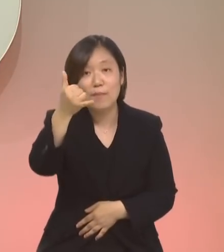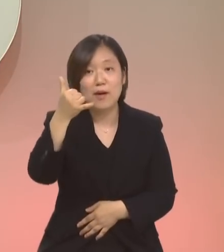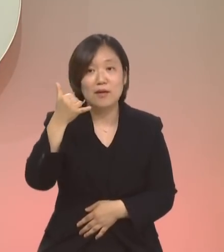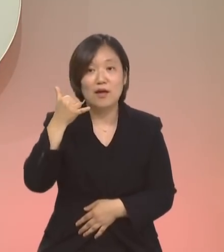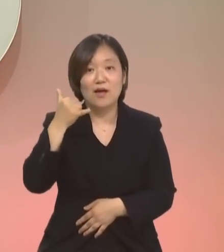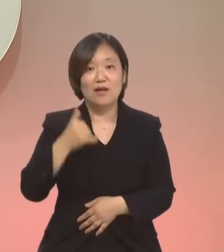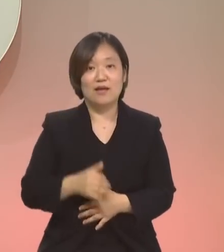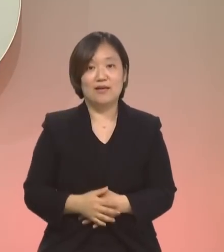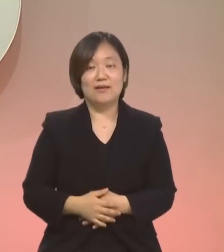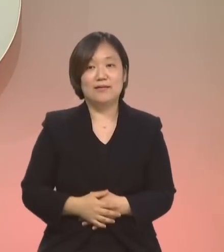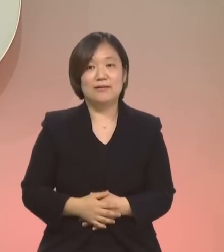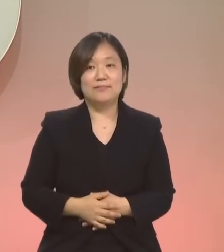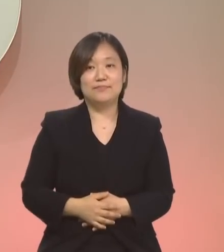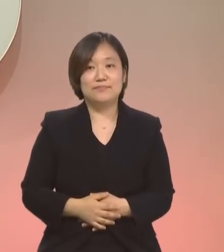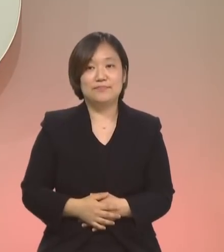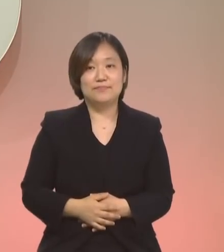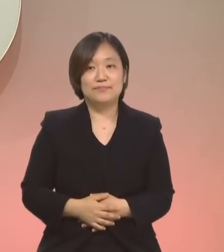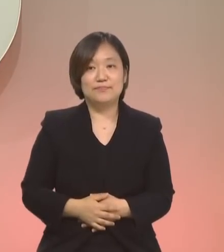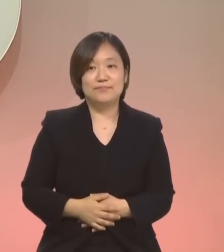그